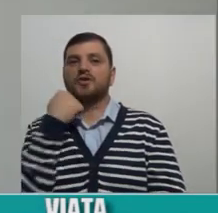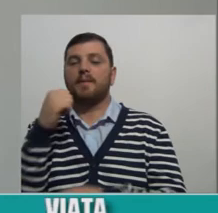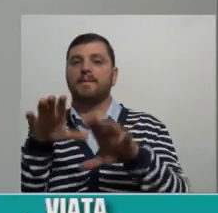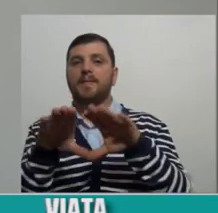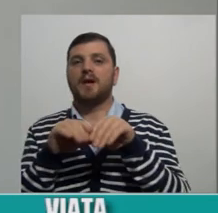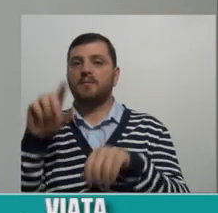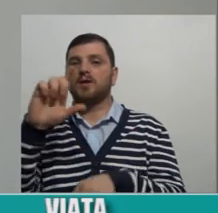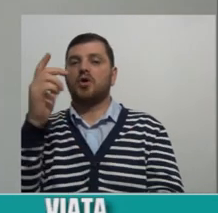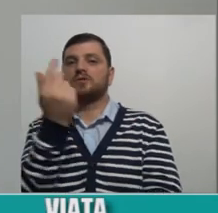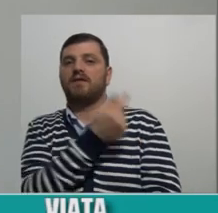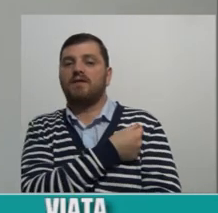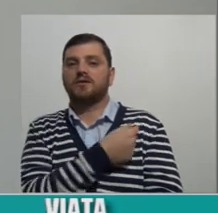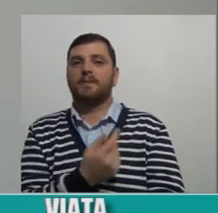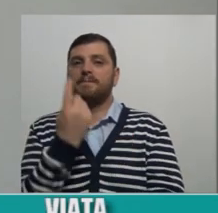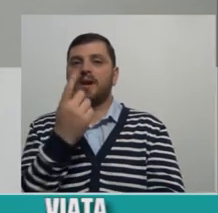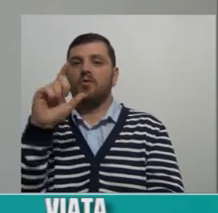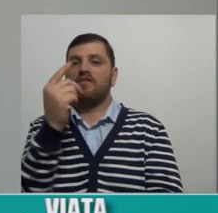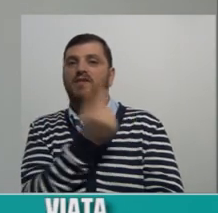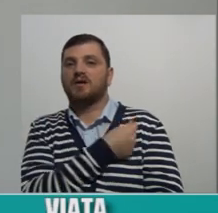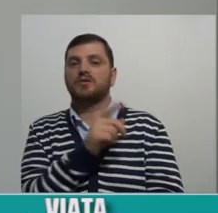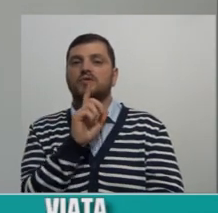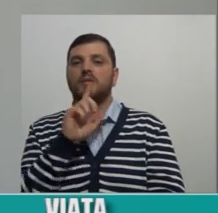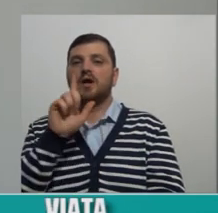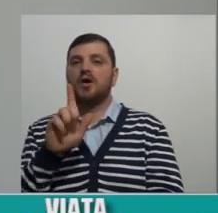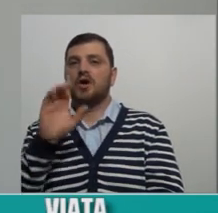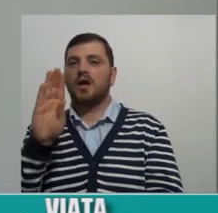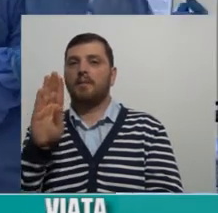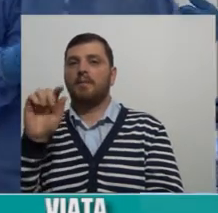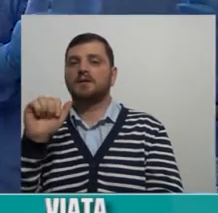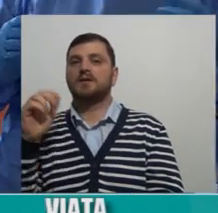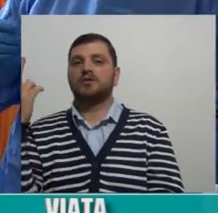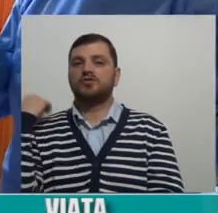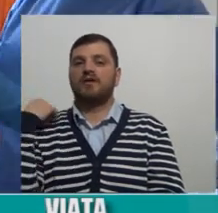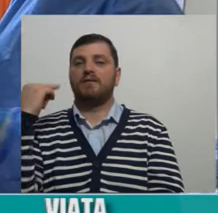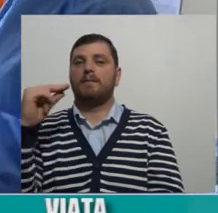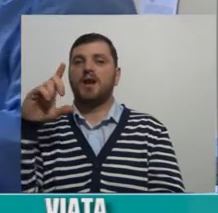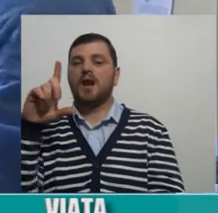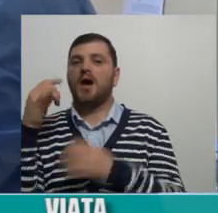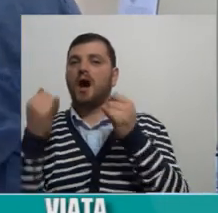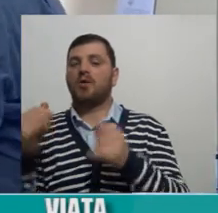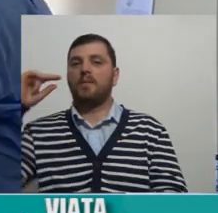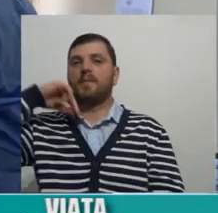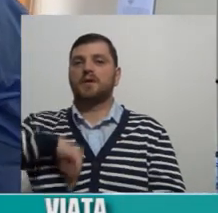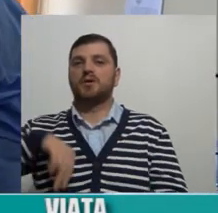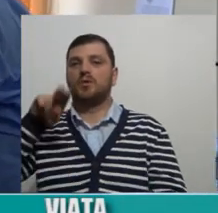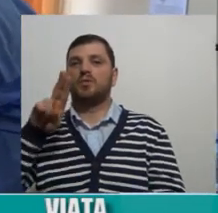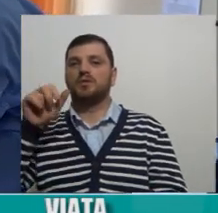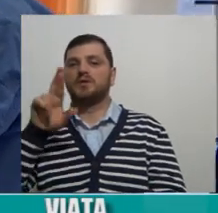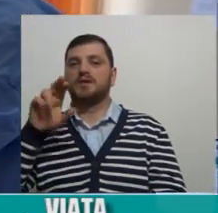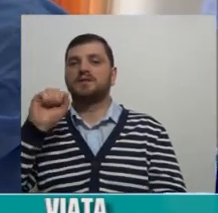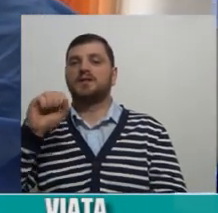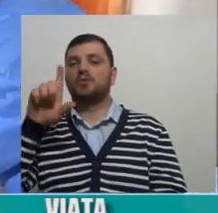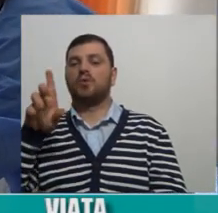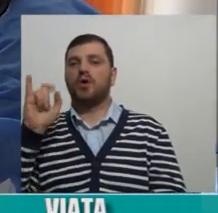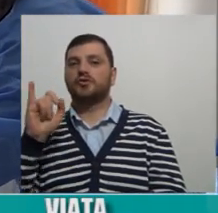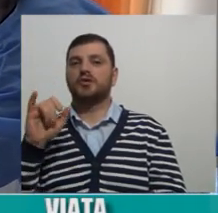Lung pentru a primi prima doză de vaccin. Primul vaccinat a fost Gheorghe Banzea, fostul lider PNL, actualmente președintele